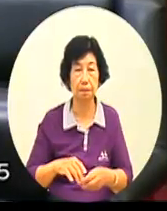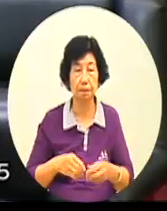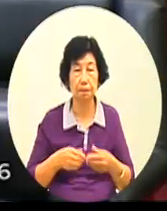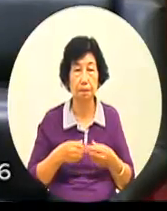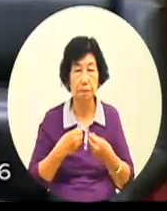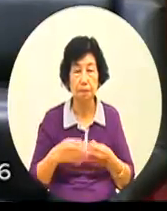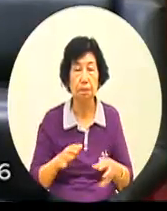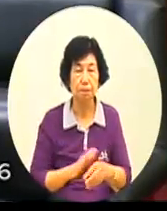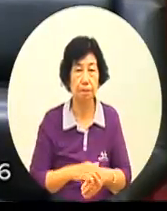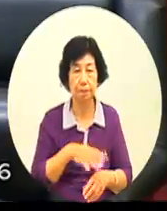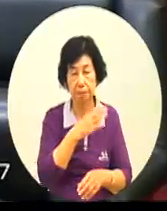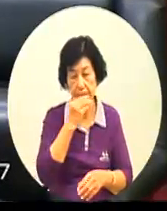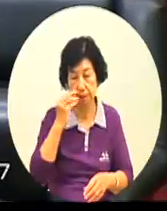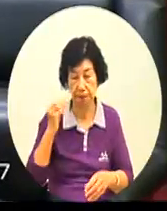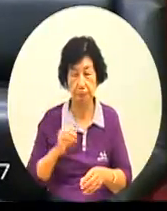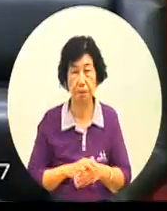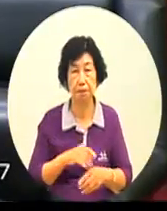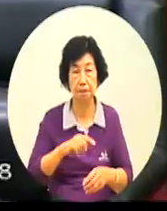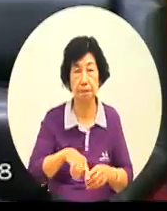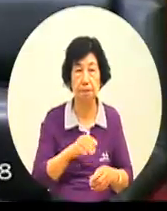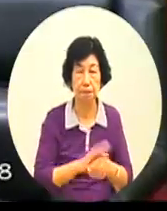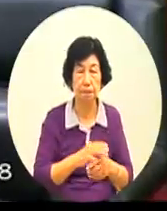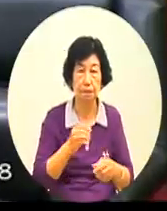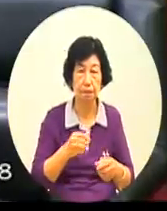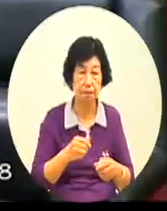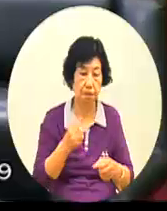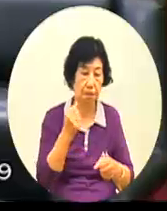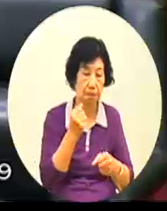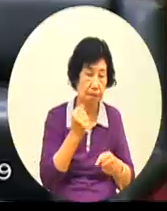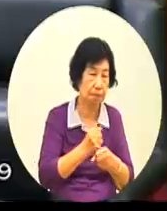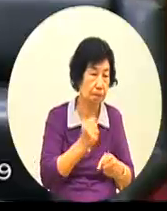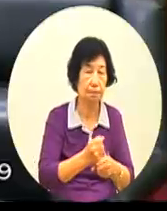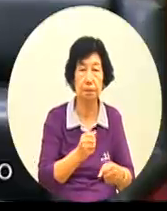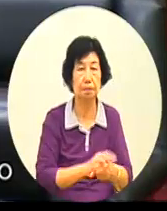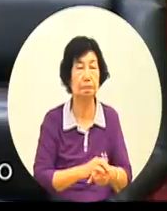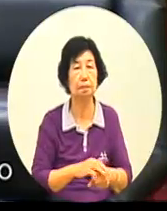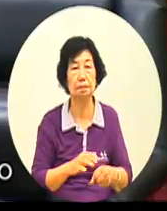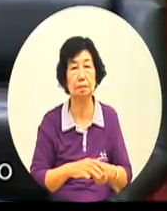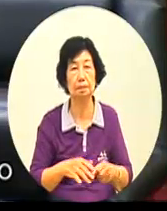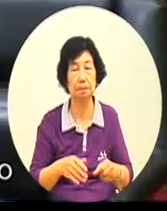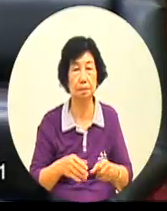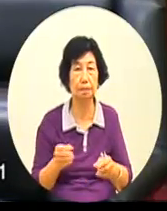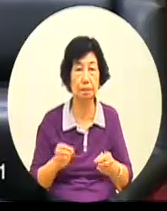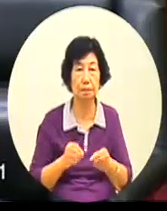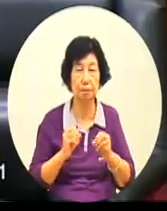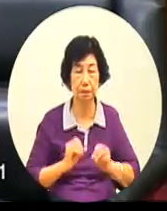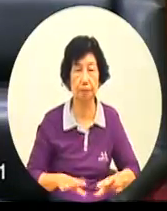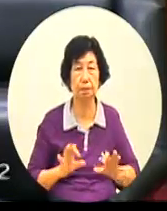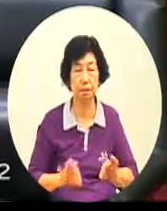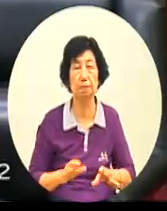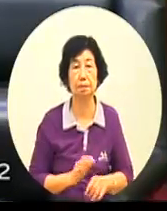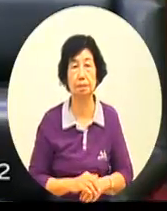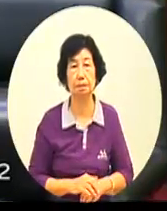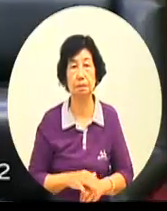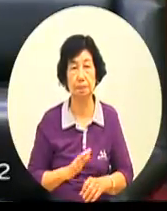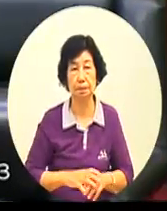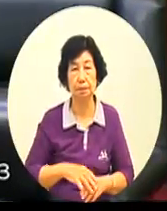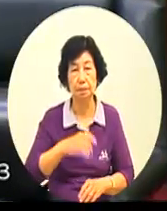衍了事，然后到最后就绩效不彰，然后到最后是就不了了之。这个不是我们的期